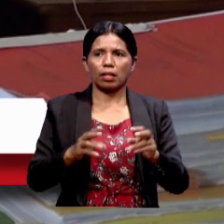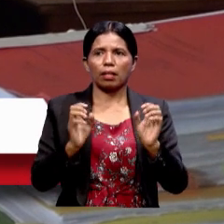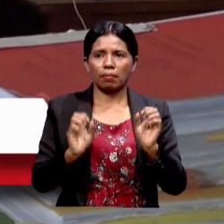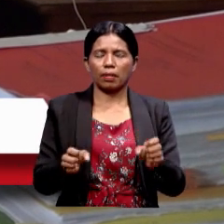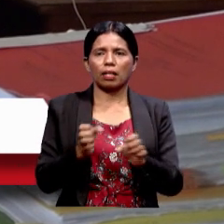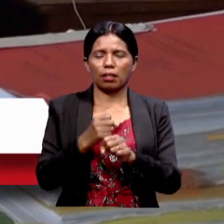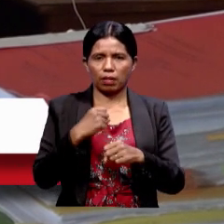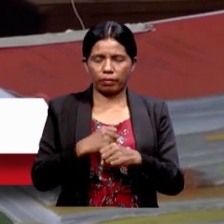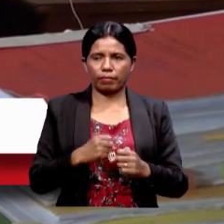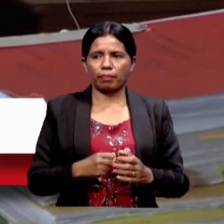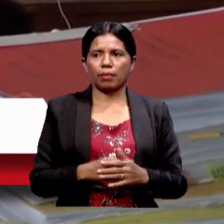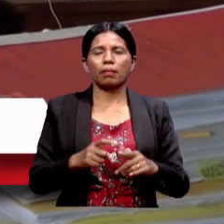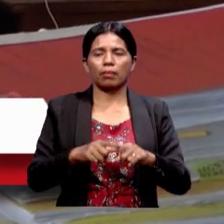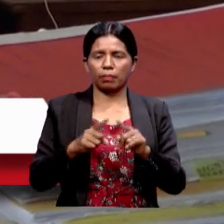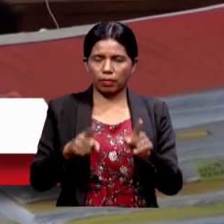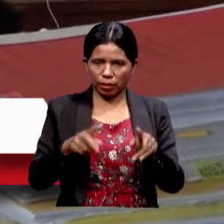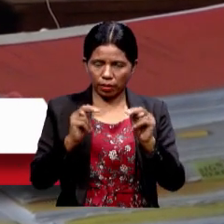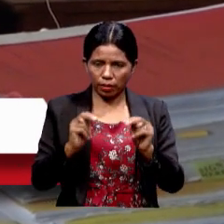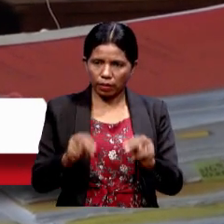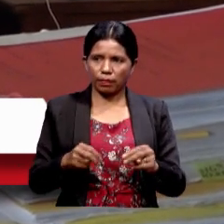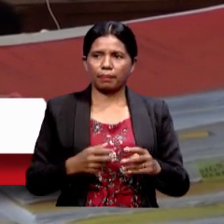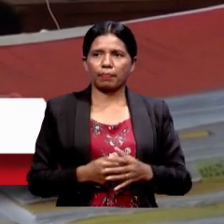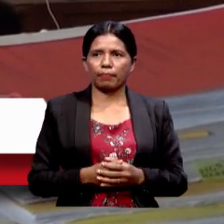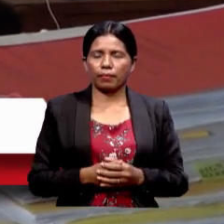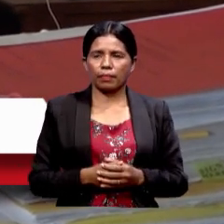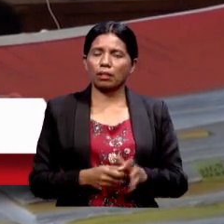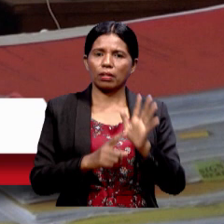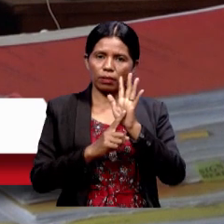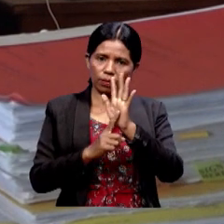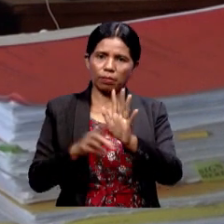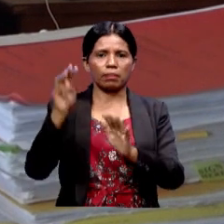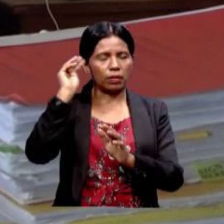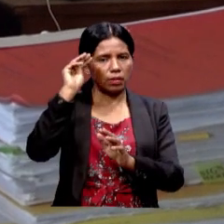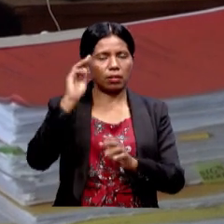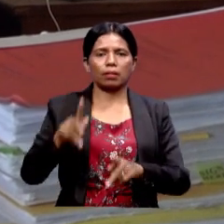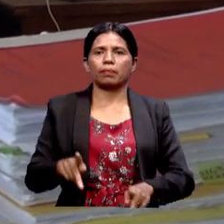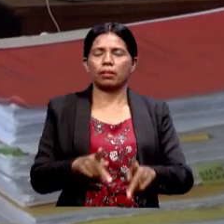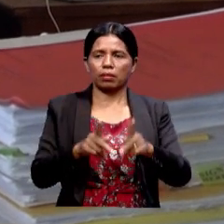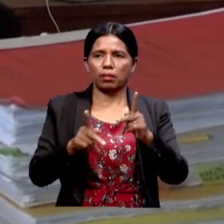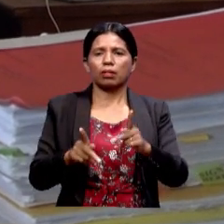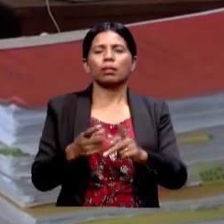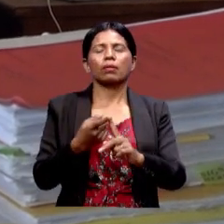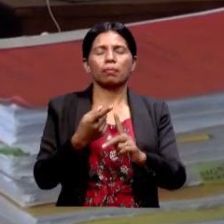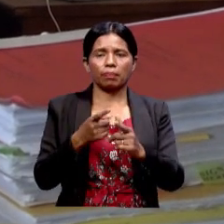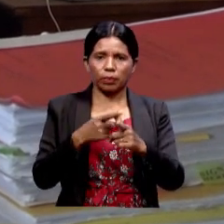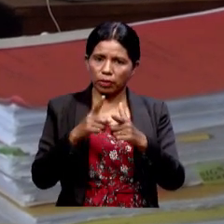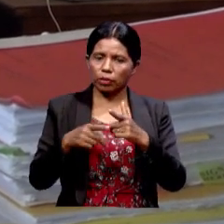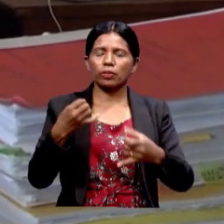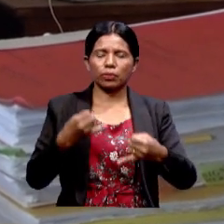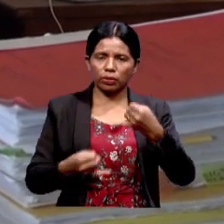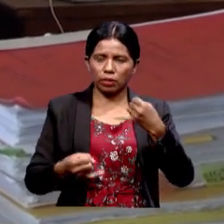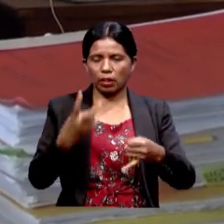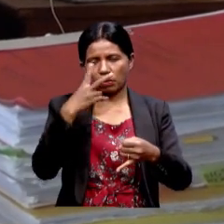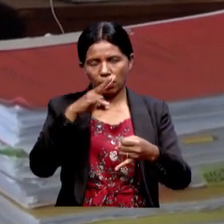halo mabe tingser e relata ba minister puli para minister encomenda mai para juiz homologa